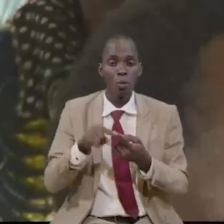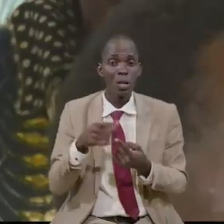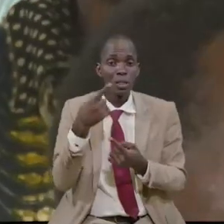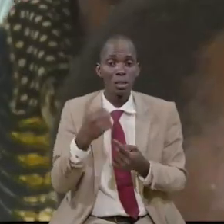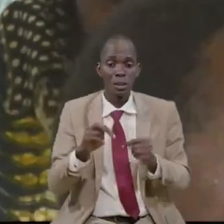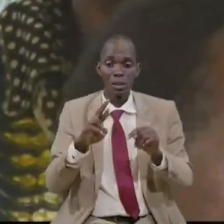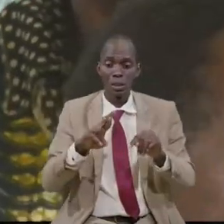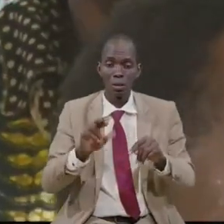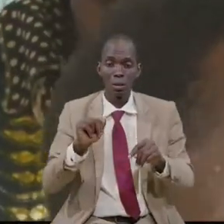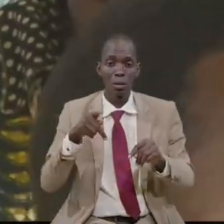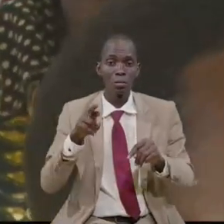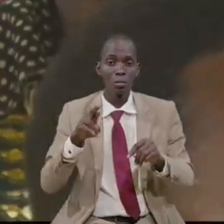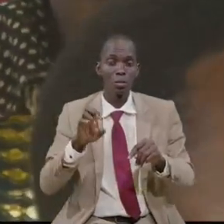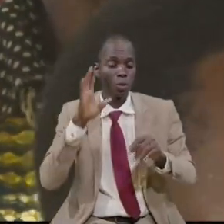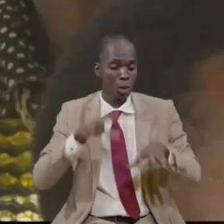lieu,